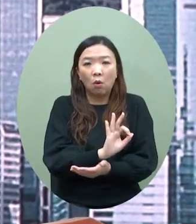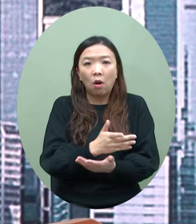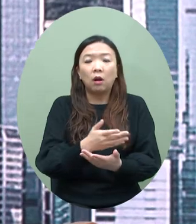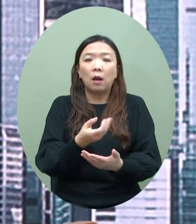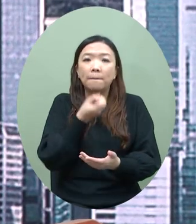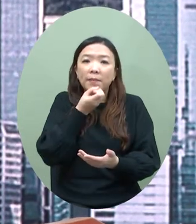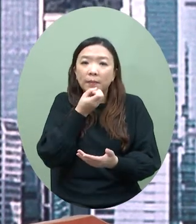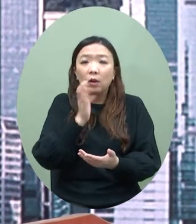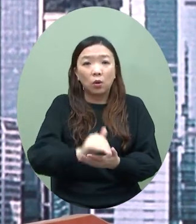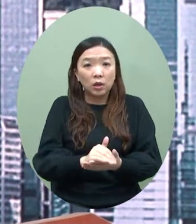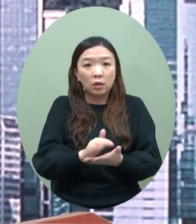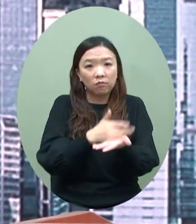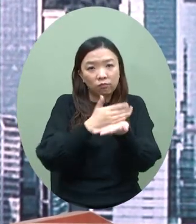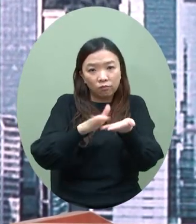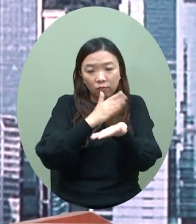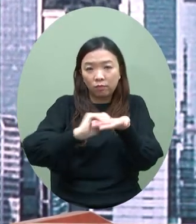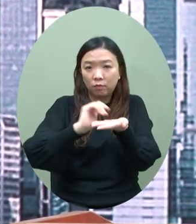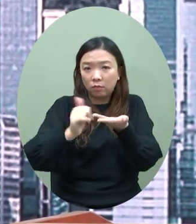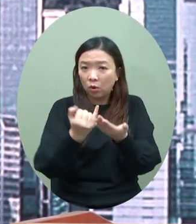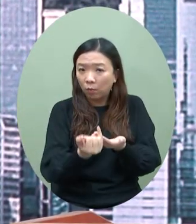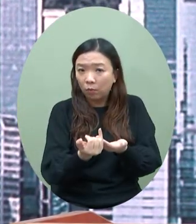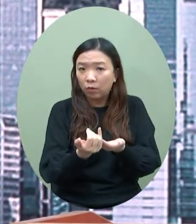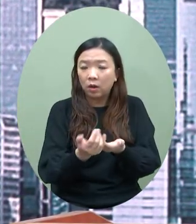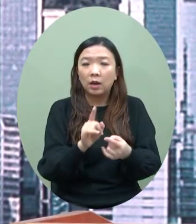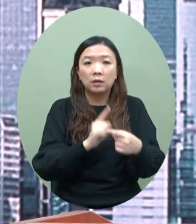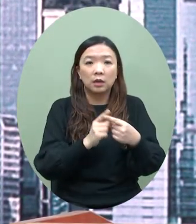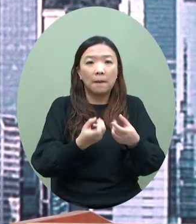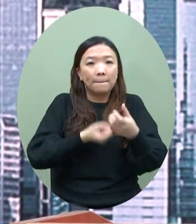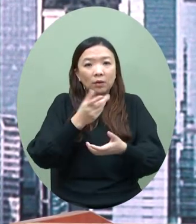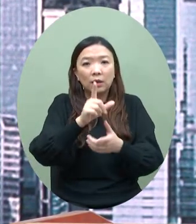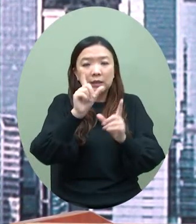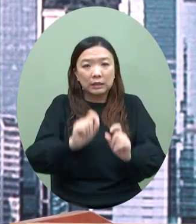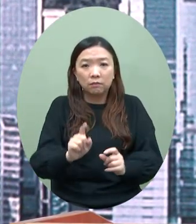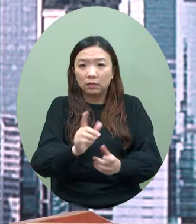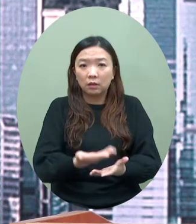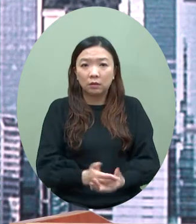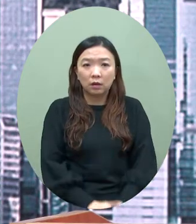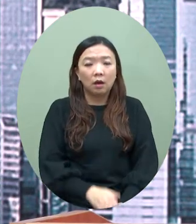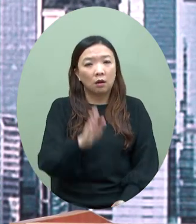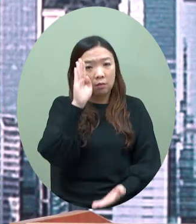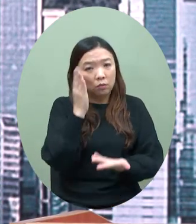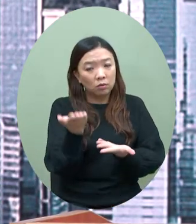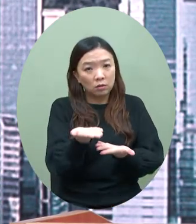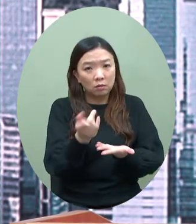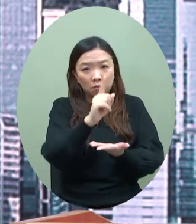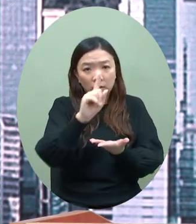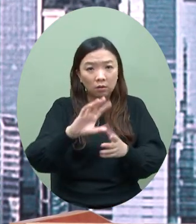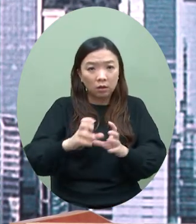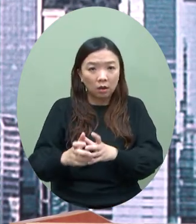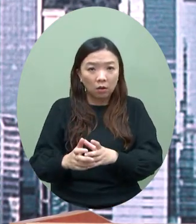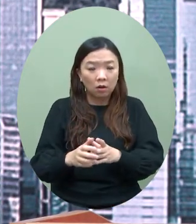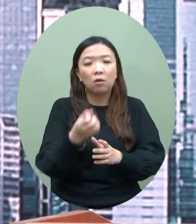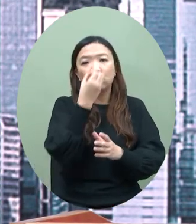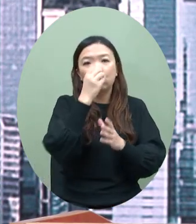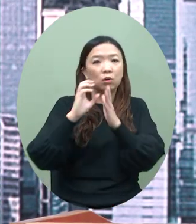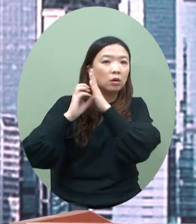達意見，可唔可以 clarify 清楚喺咩情況下佢哋可以表達啲乜嘢意見咧？唔該。 啊，不好意思，是有没有讲到是哪间机构？